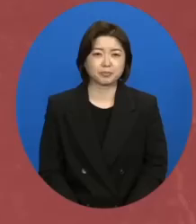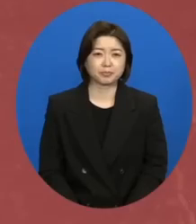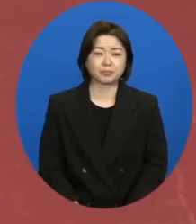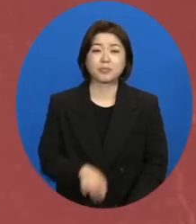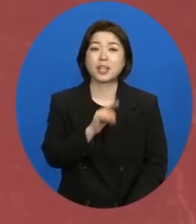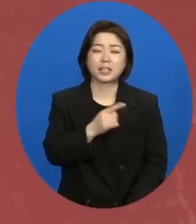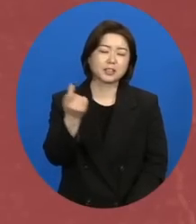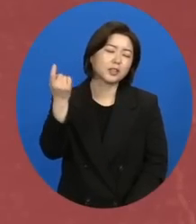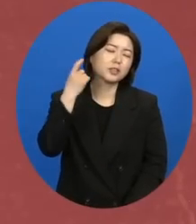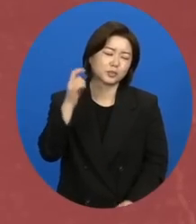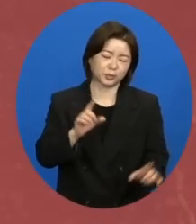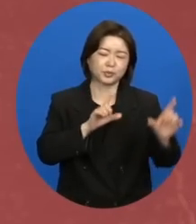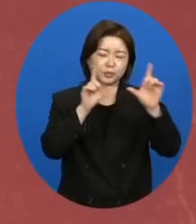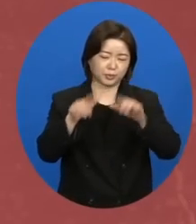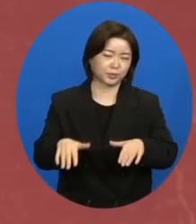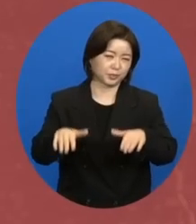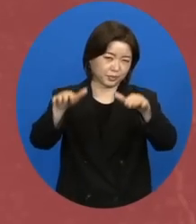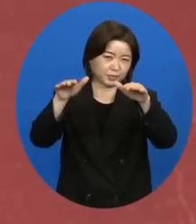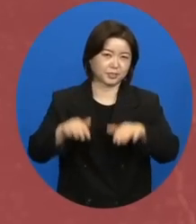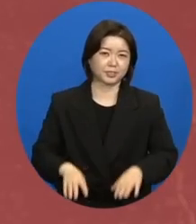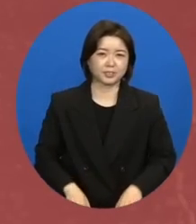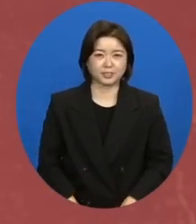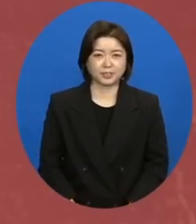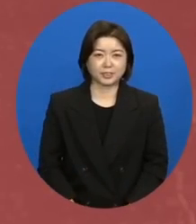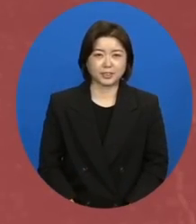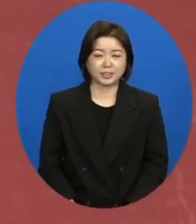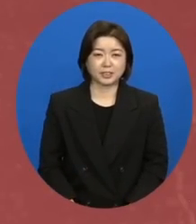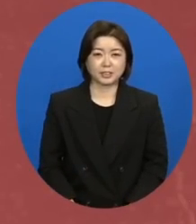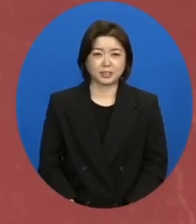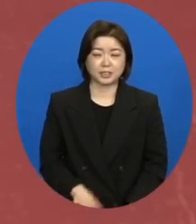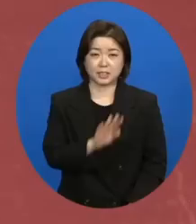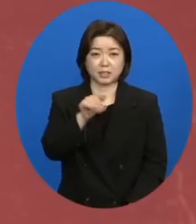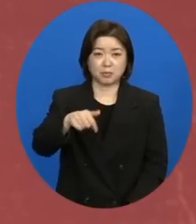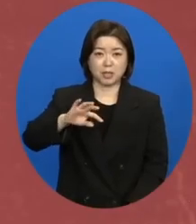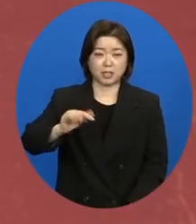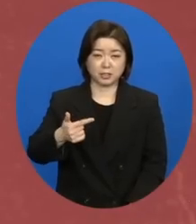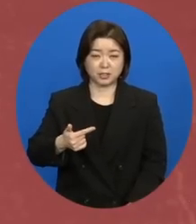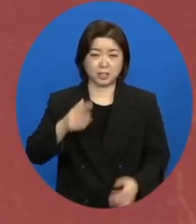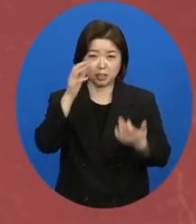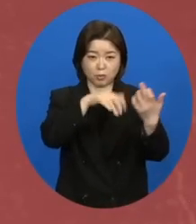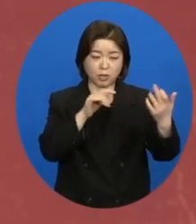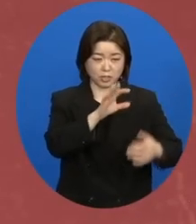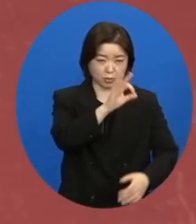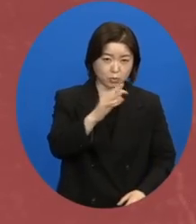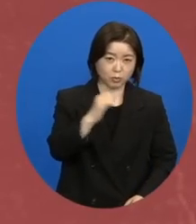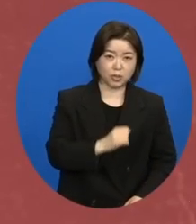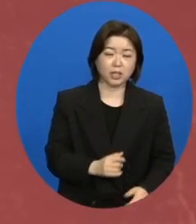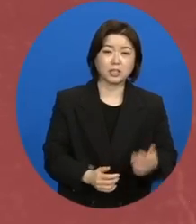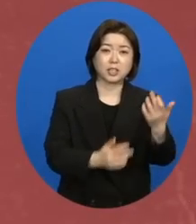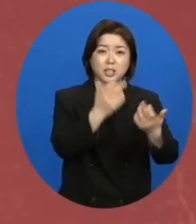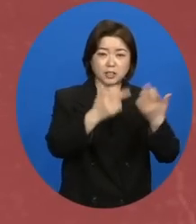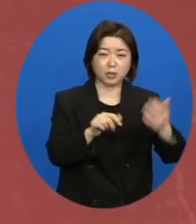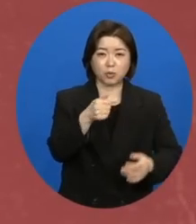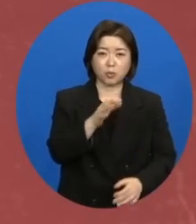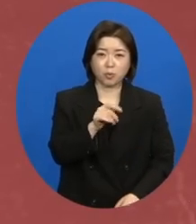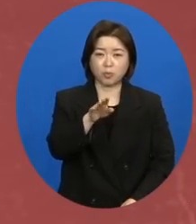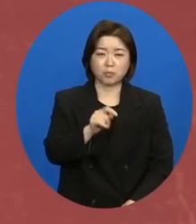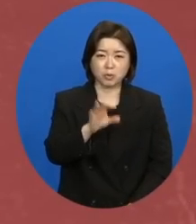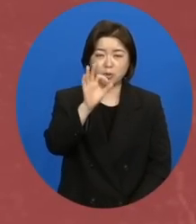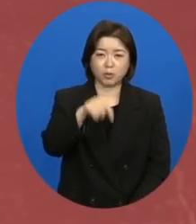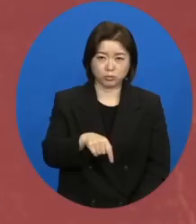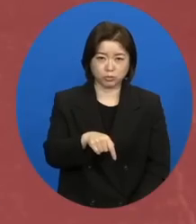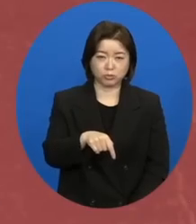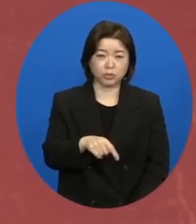그거 듣고 살았어요. 그래서 박천광산 나온 돈을 가지고 형제, 공병호 박사도 공부를